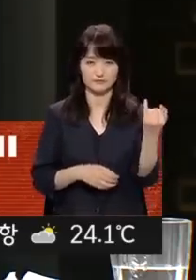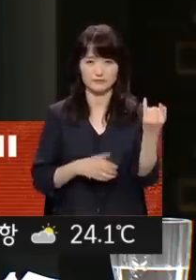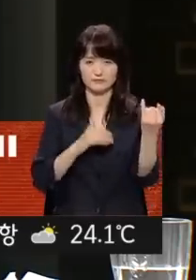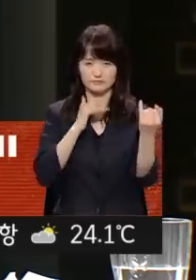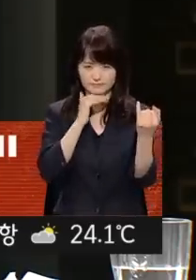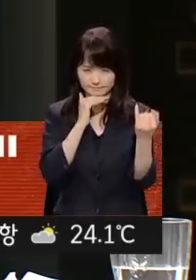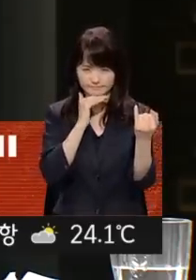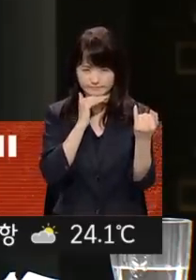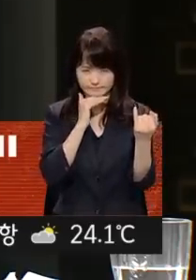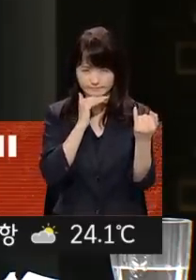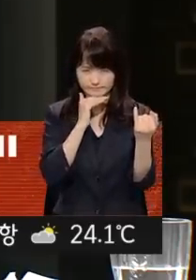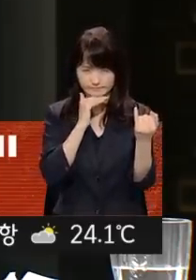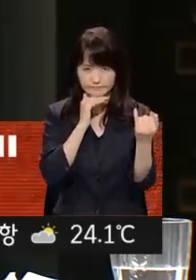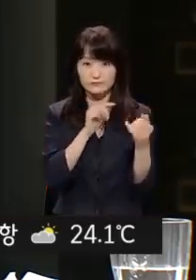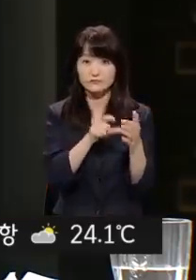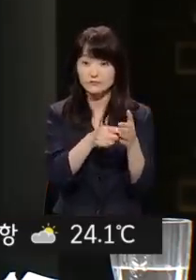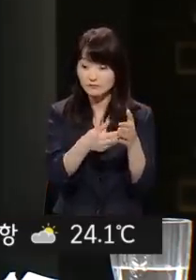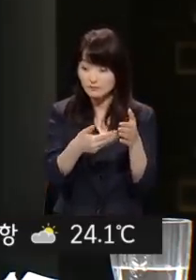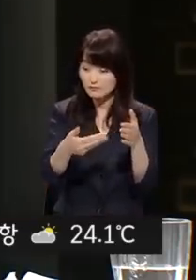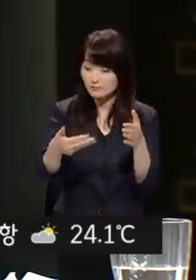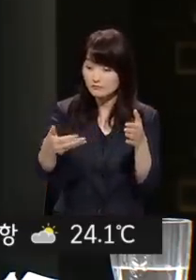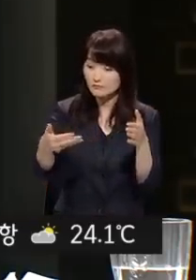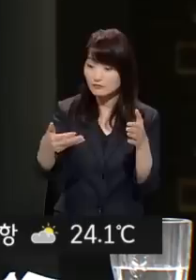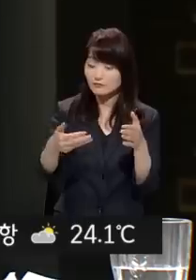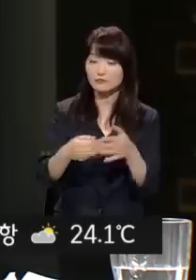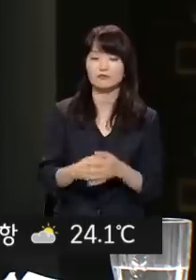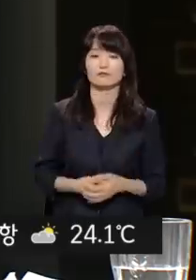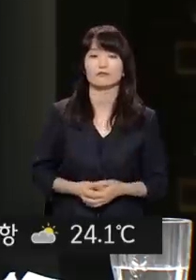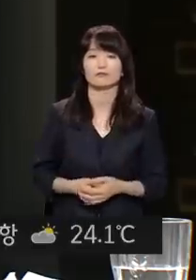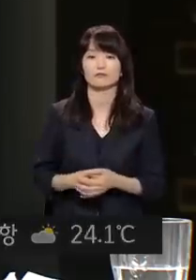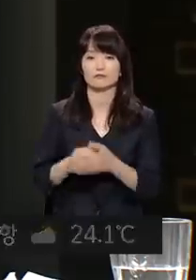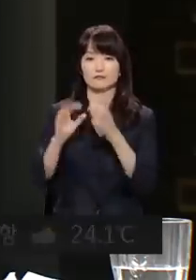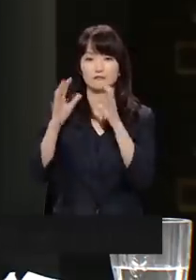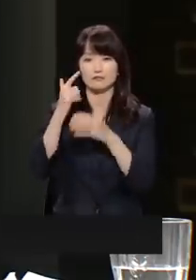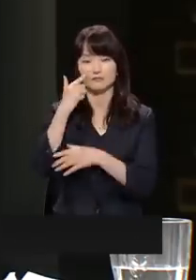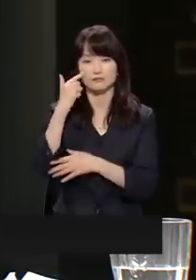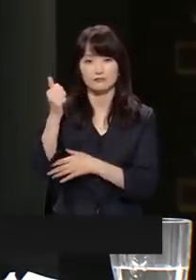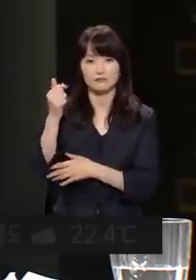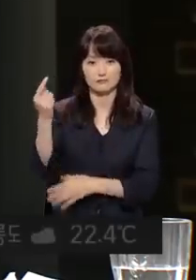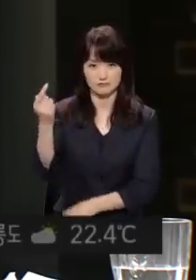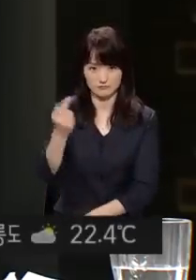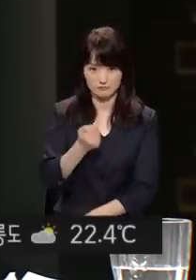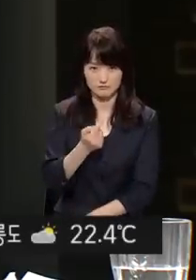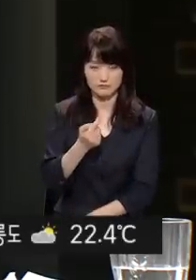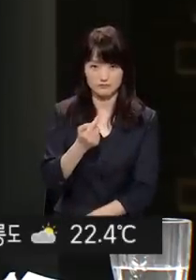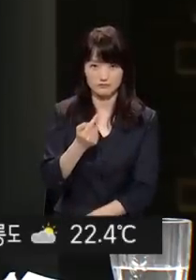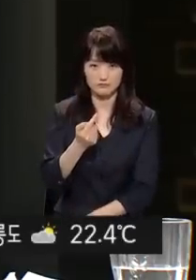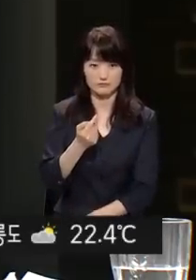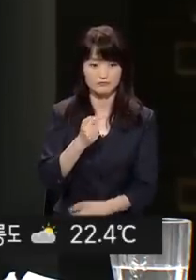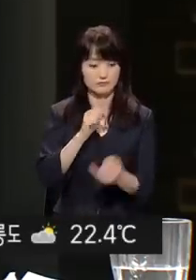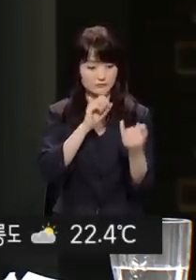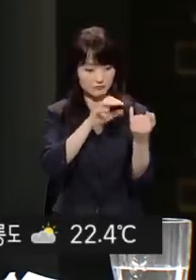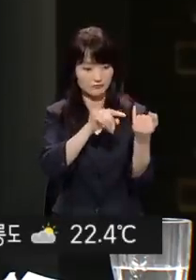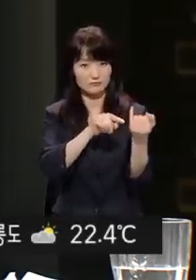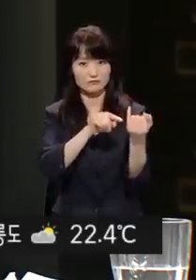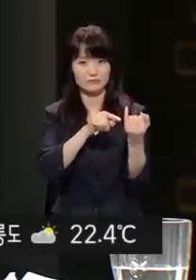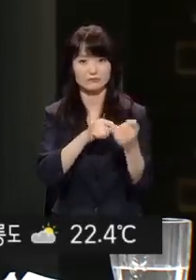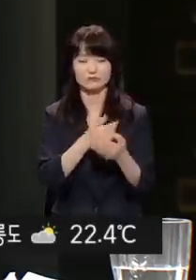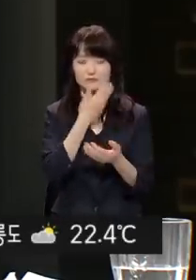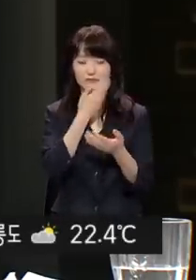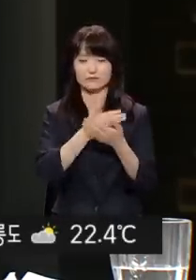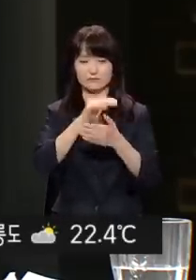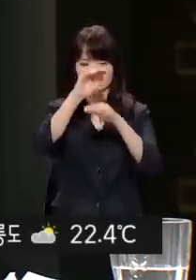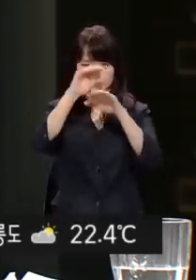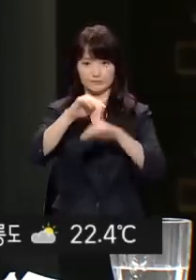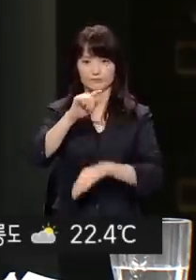계속 기다리셨다는 거예요 자 얼마 뒤에 저 녀석들 아버지가 찾아와서는 이런 말을 했답니다 체크